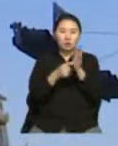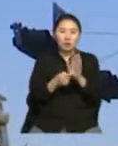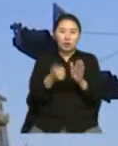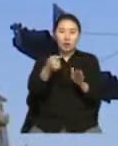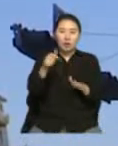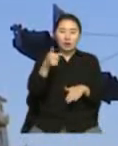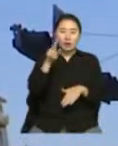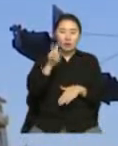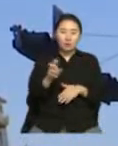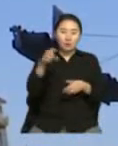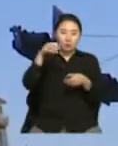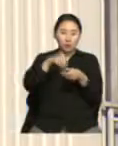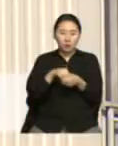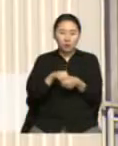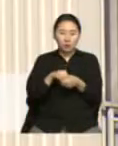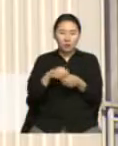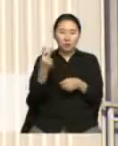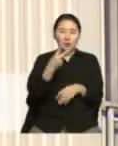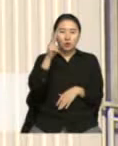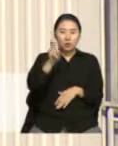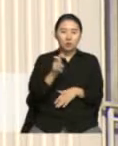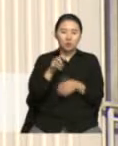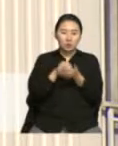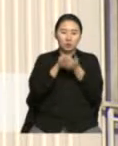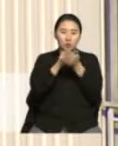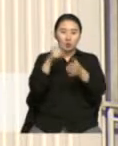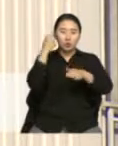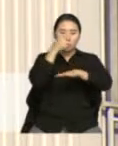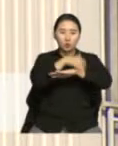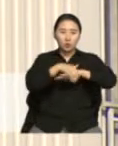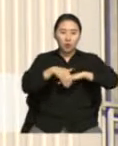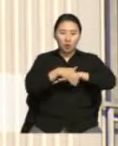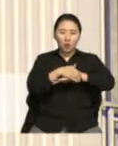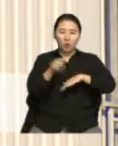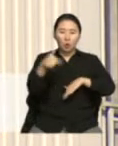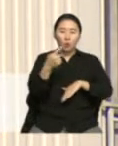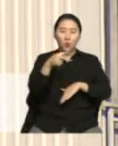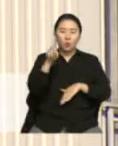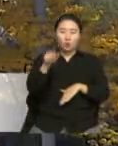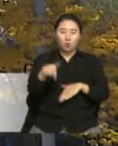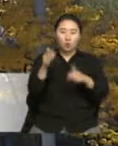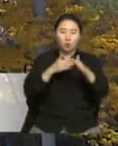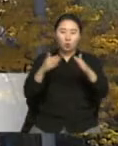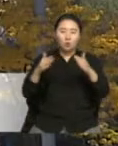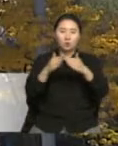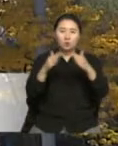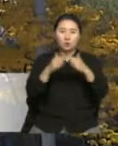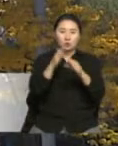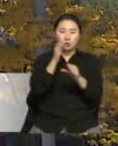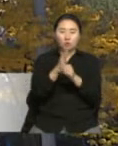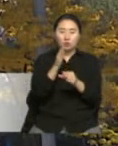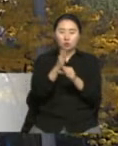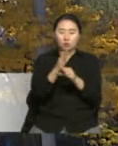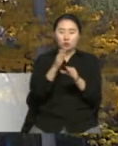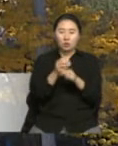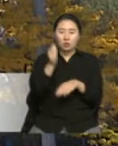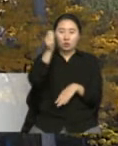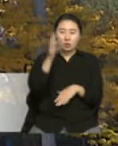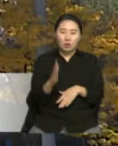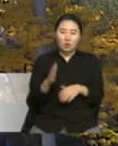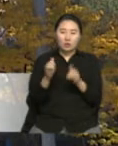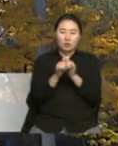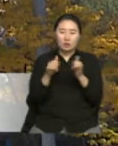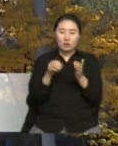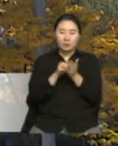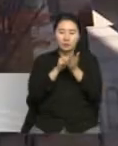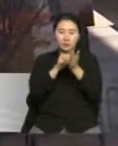하남 미사지구를 비롯해 2020년 입주가 계획되고 있는 고덕 강일 공공주택지구를 중심으로 수만 명의 인구